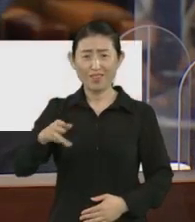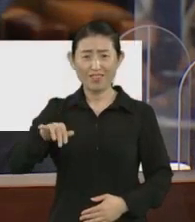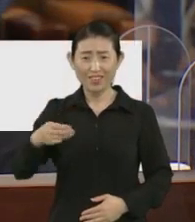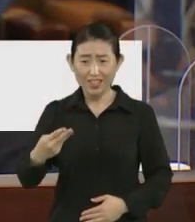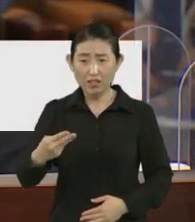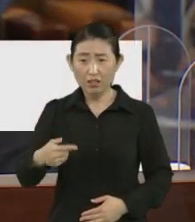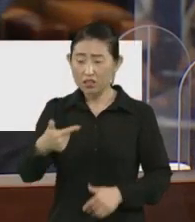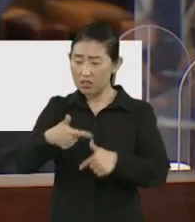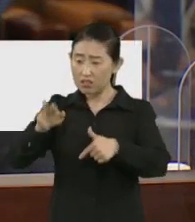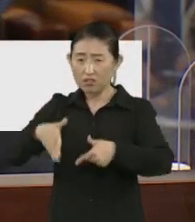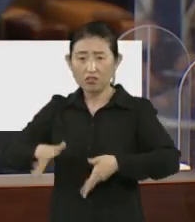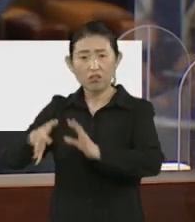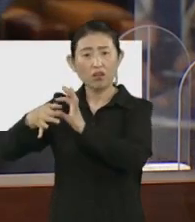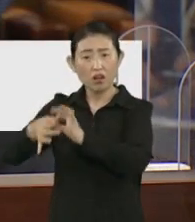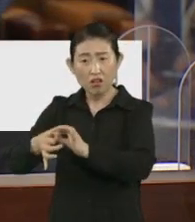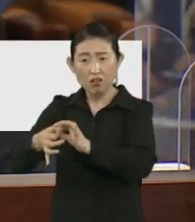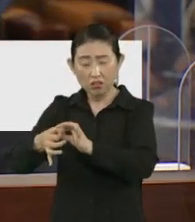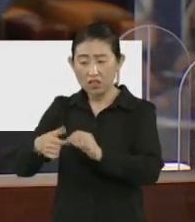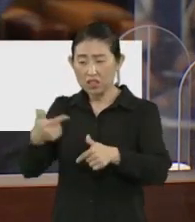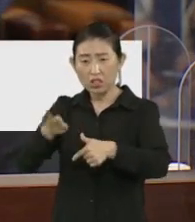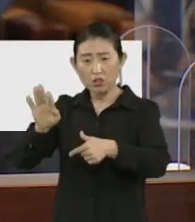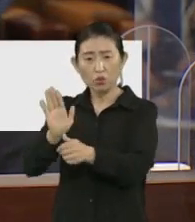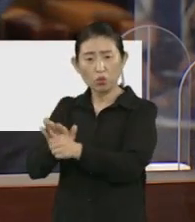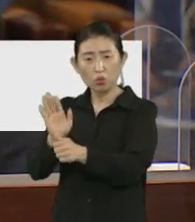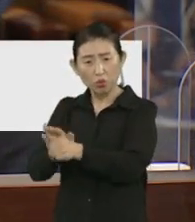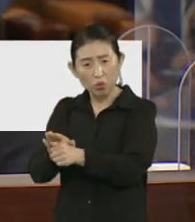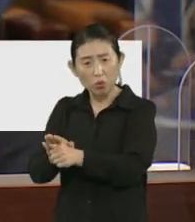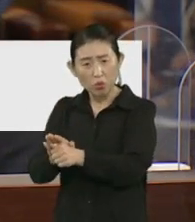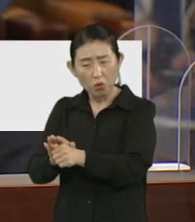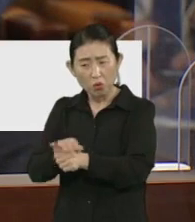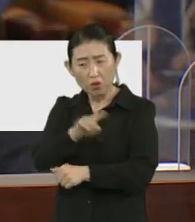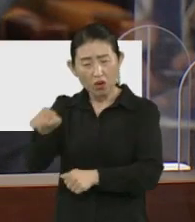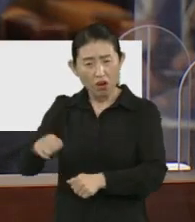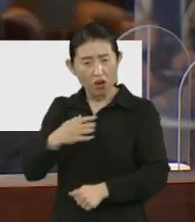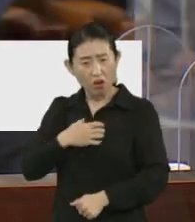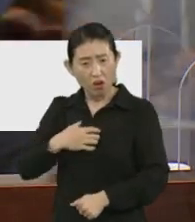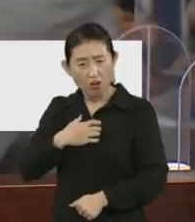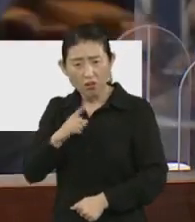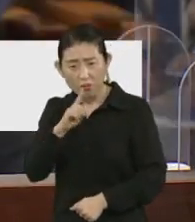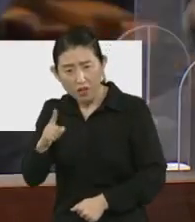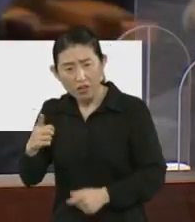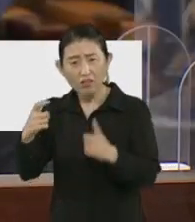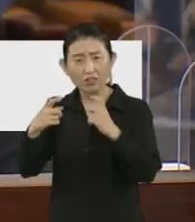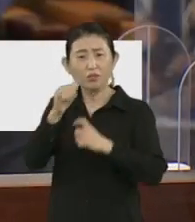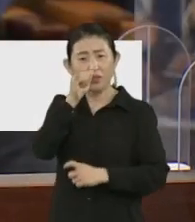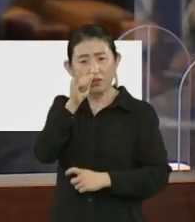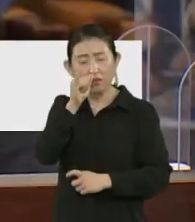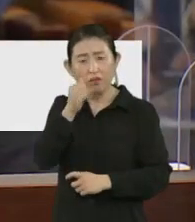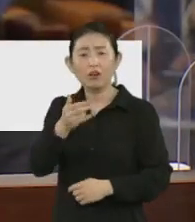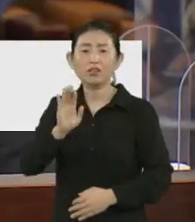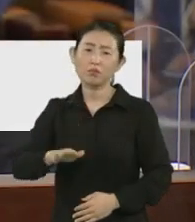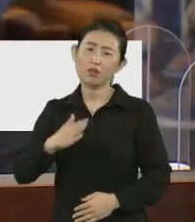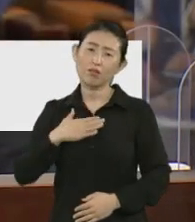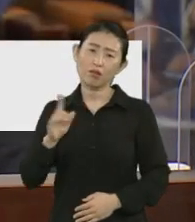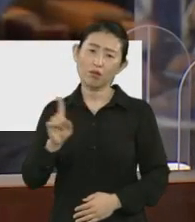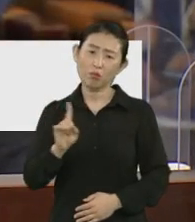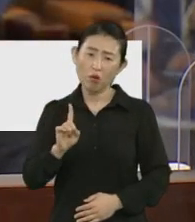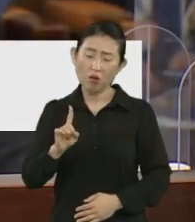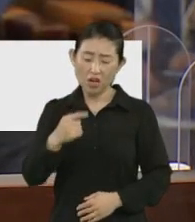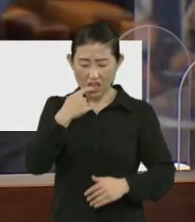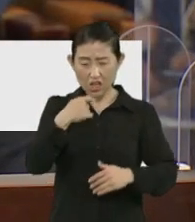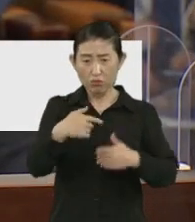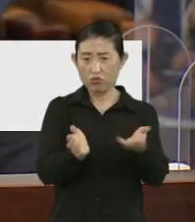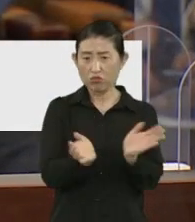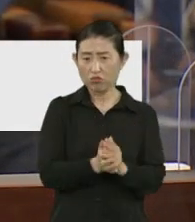대표가 인천 출신이라서 편파적이지 않을까라는 염려를 하고 계신 걸로 알고 있습니다. 네, 저는